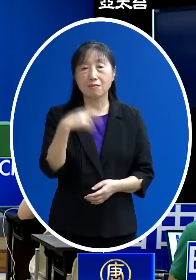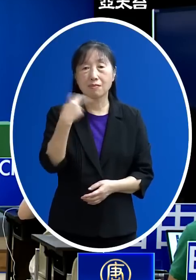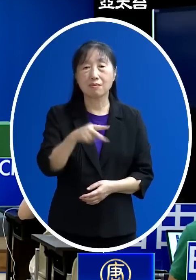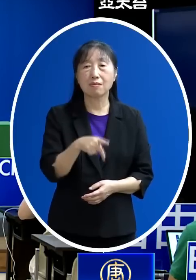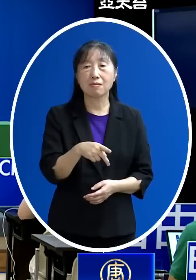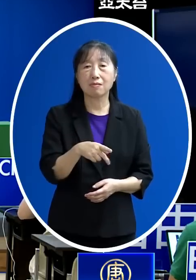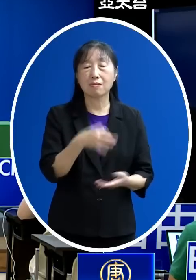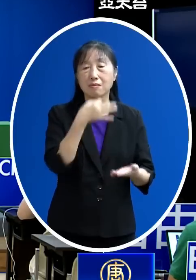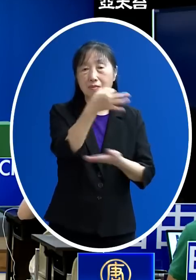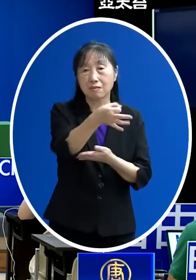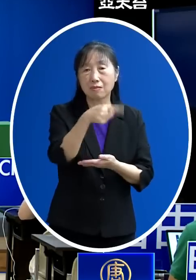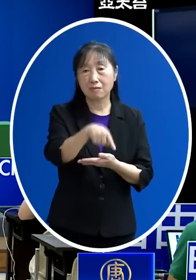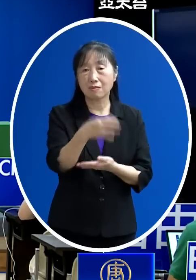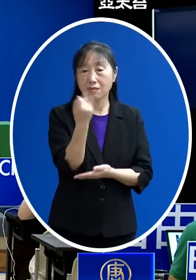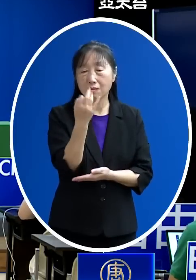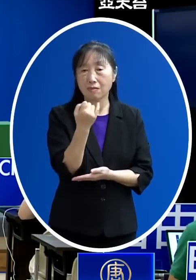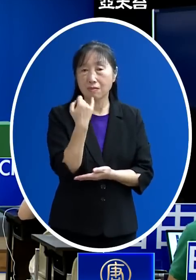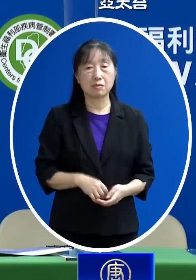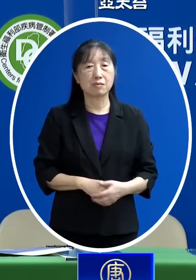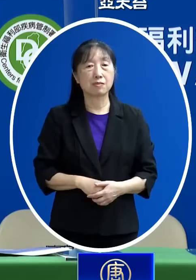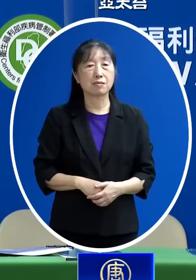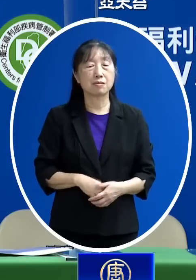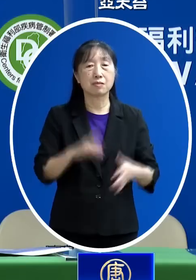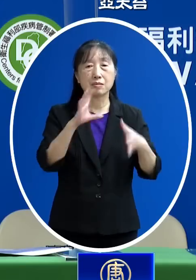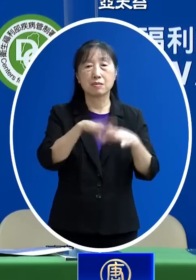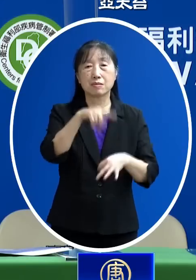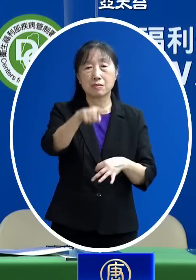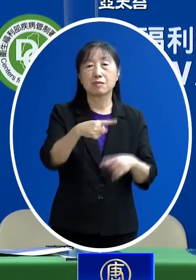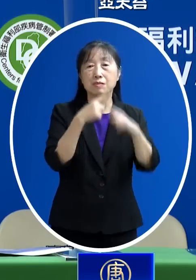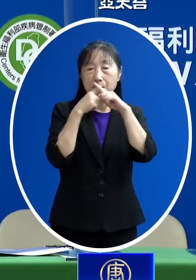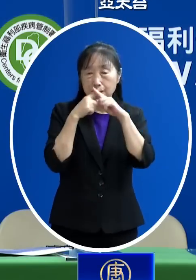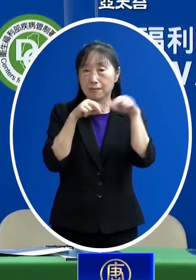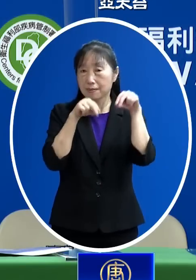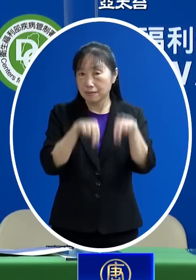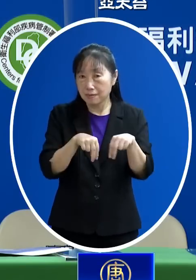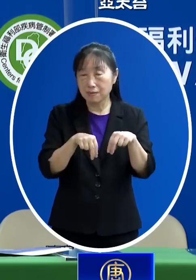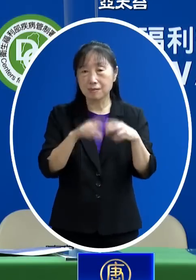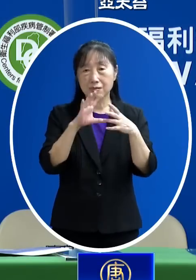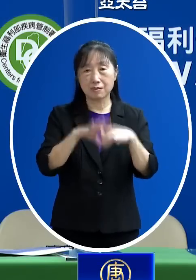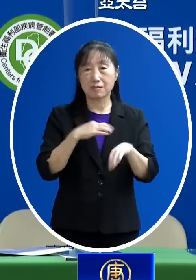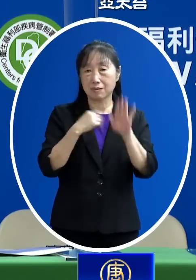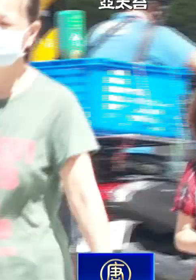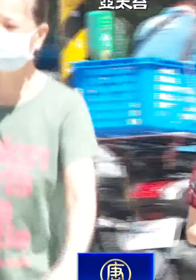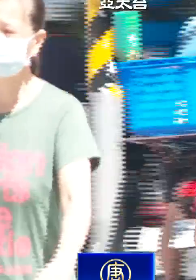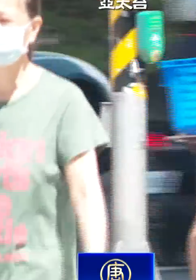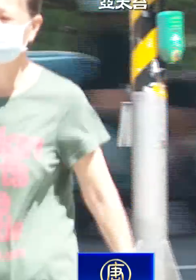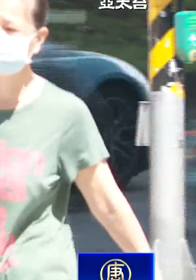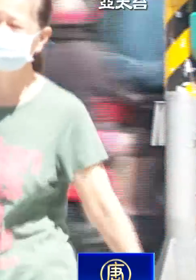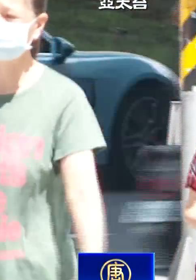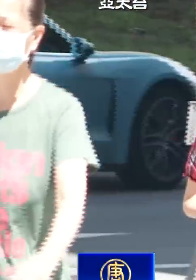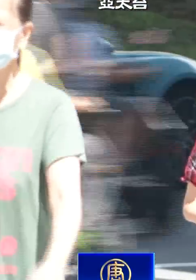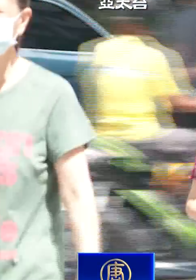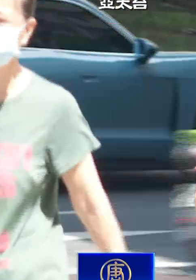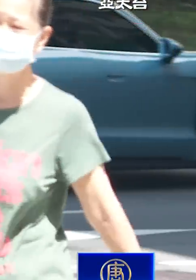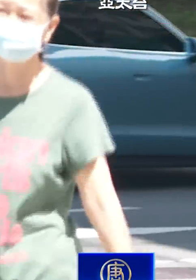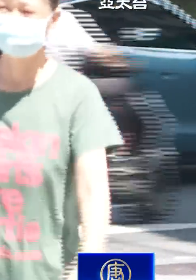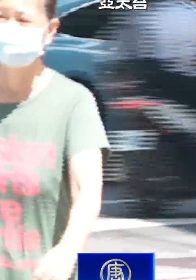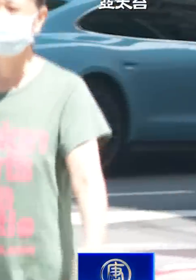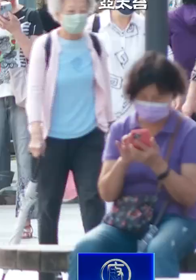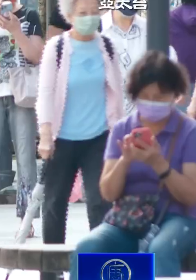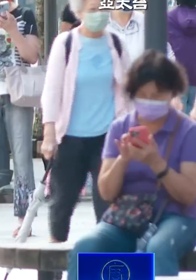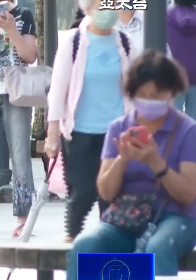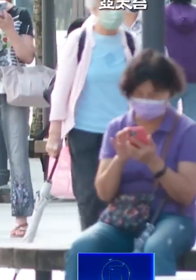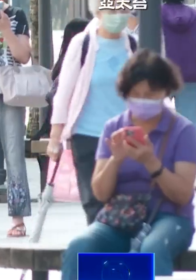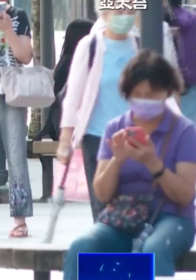外针对与确诊者同住家人隔离措施，不论疫苗接种情形一律改为0+7的部分，指挥中心发言人庄仁祥表